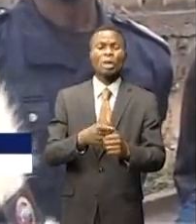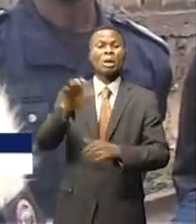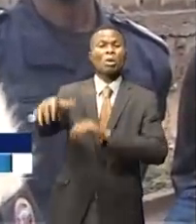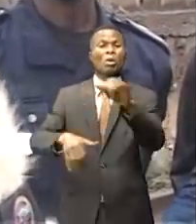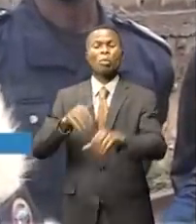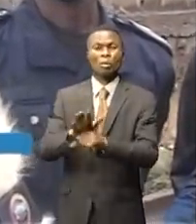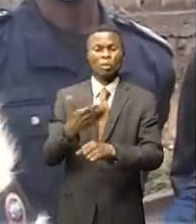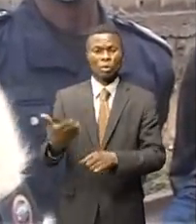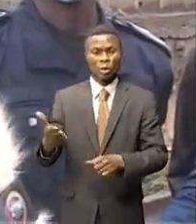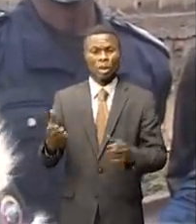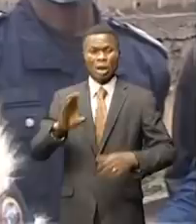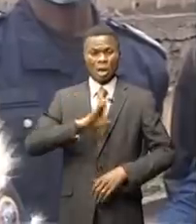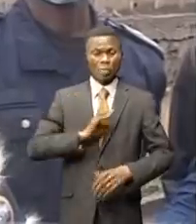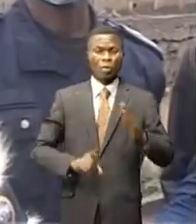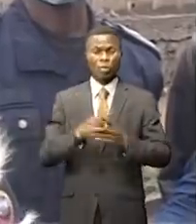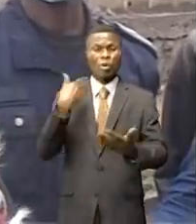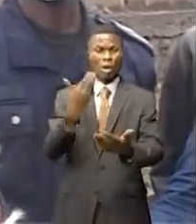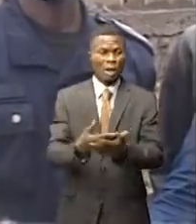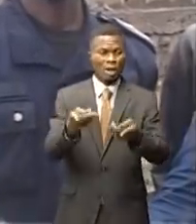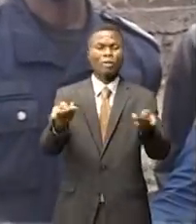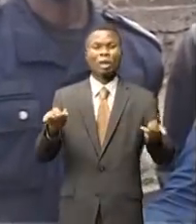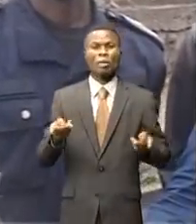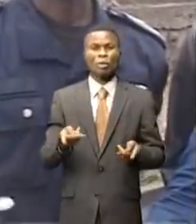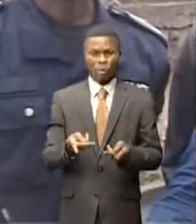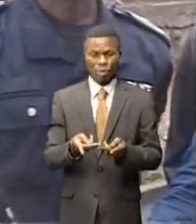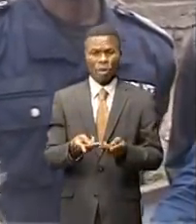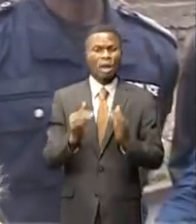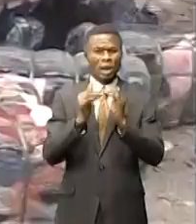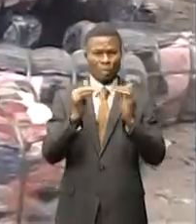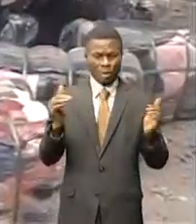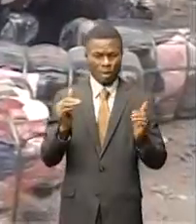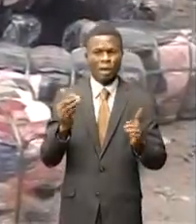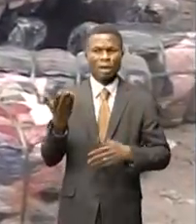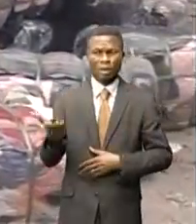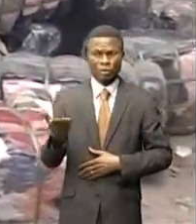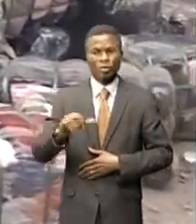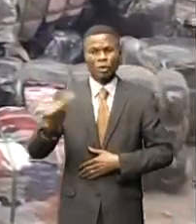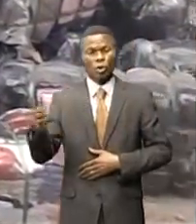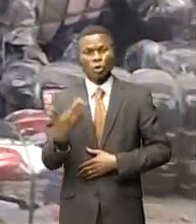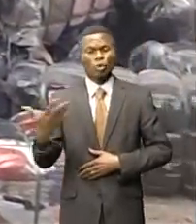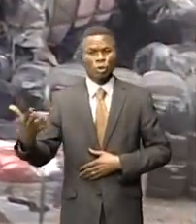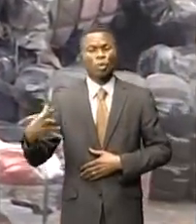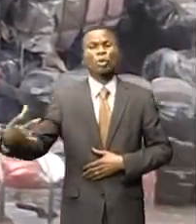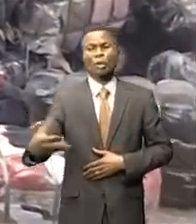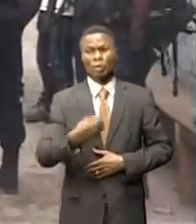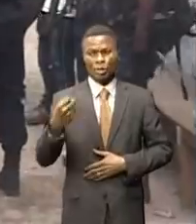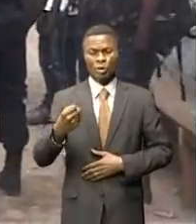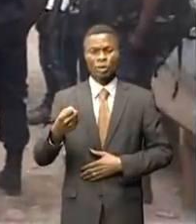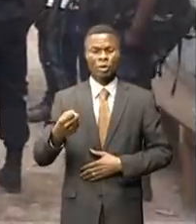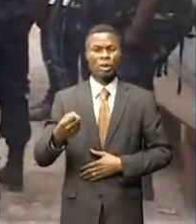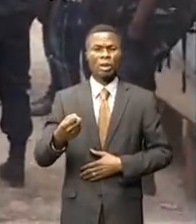lorsque la première est défoncé le terrain l'aïe mais quand certains biens ont été récupérés par la police